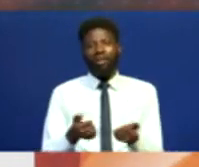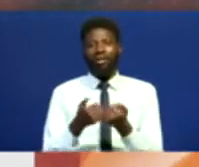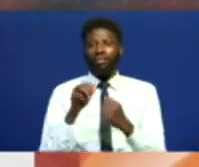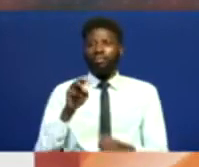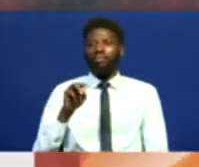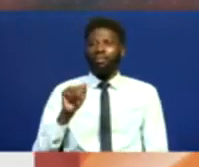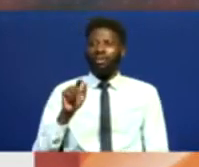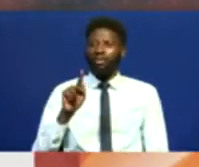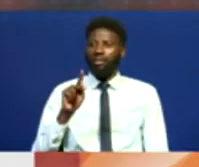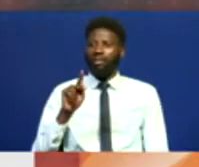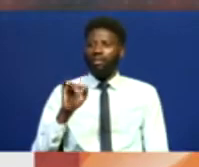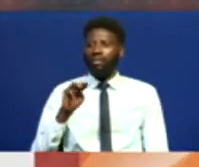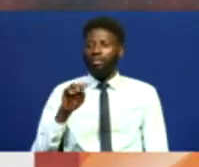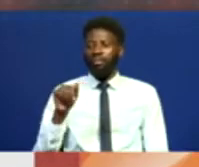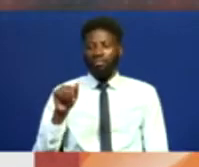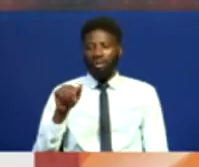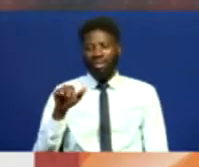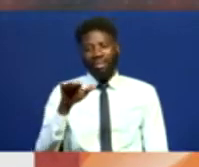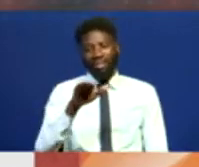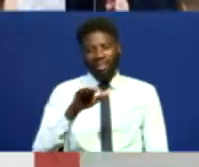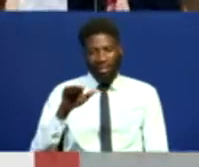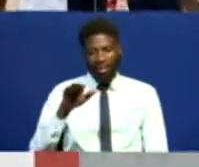eneo bunge la Mbeere Kusini.